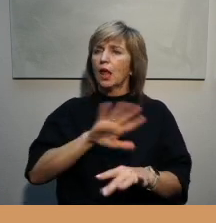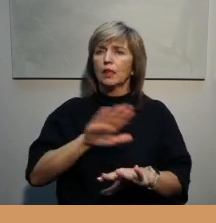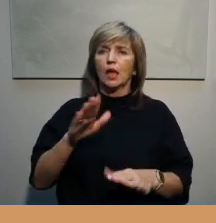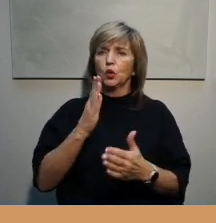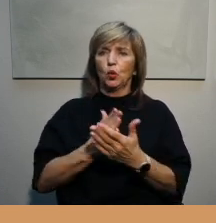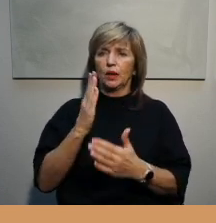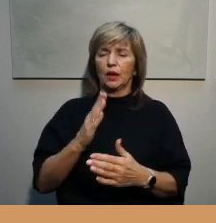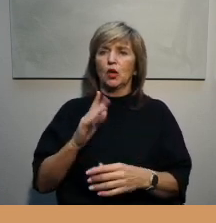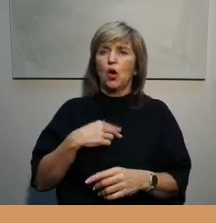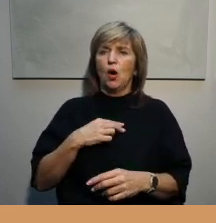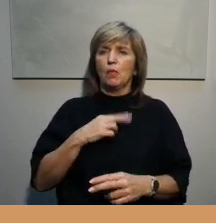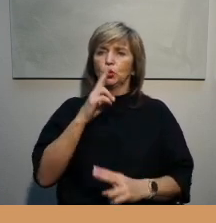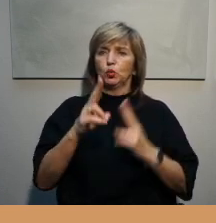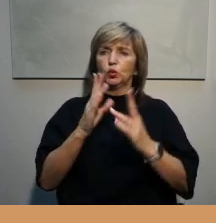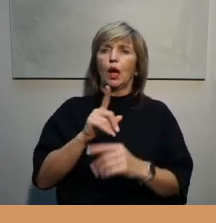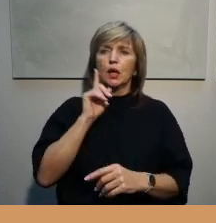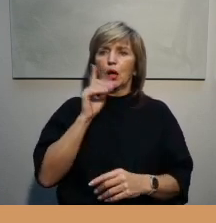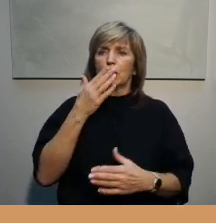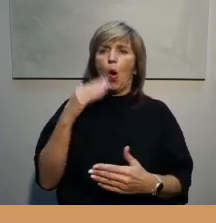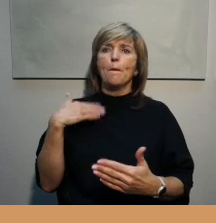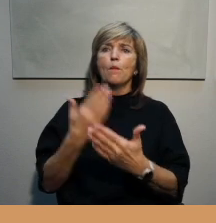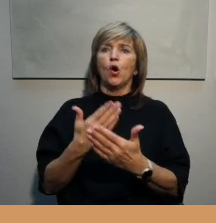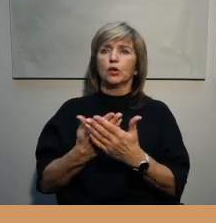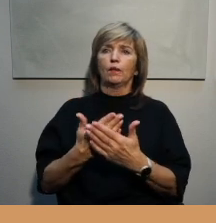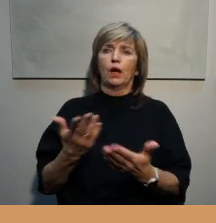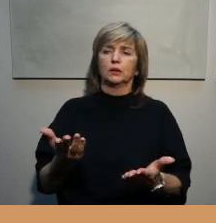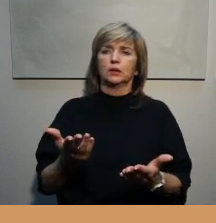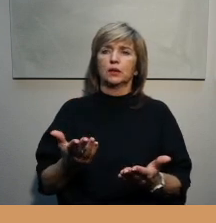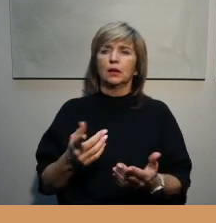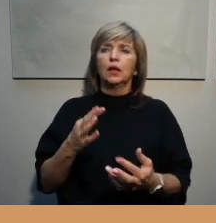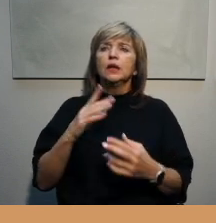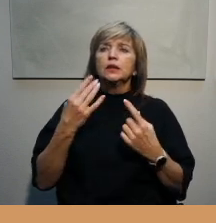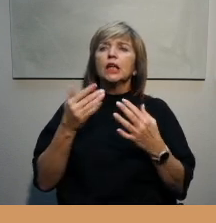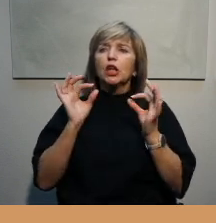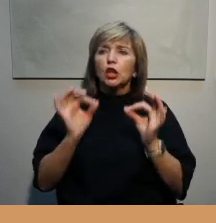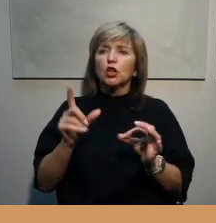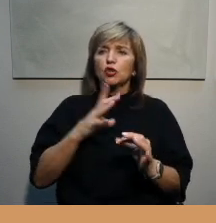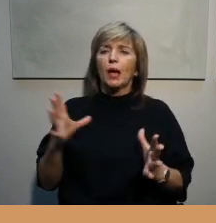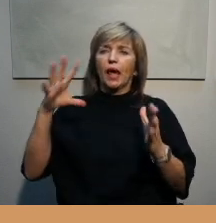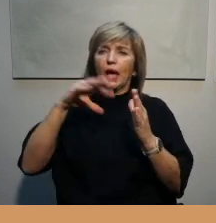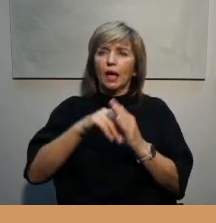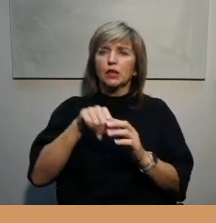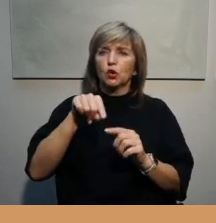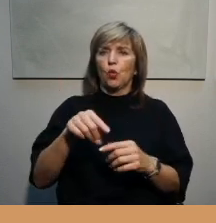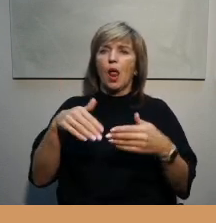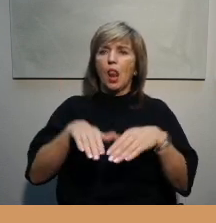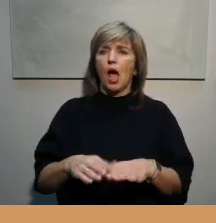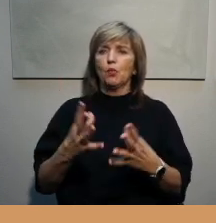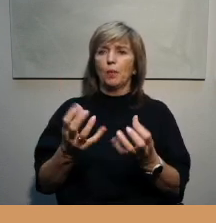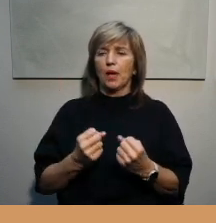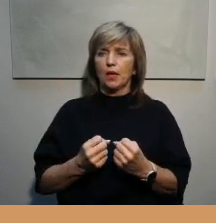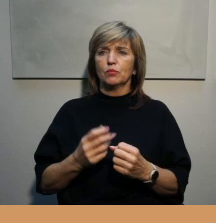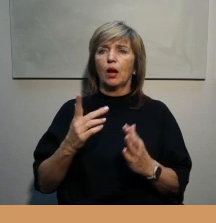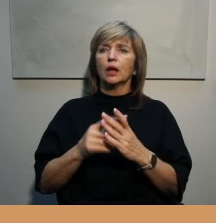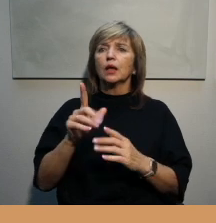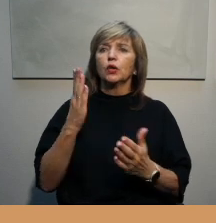nenotiek, un tad, kad man sūdzas par to, ka jaunietim nav motivācijas, es domāju, cik tieši viņš ir bijis iesaistīts to lēmumu pieņemšanā,